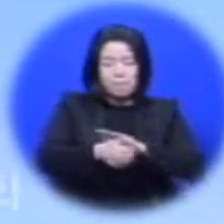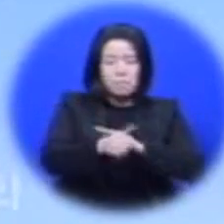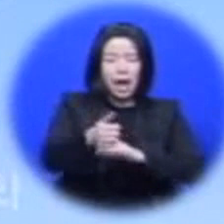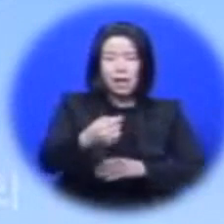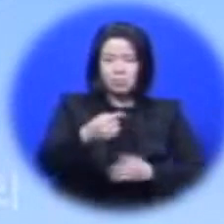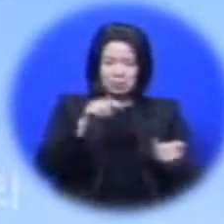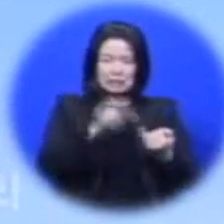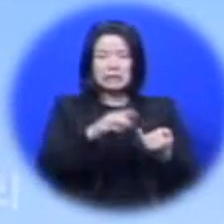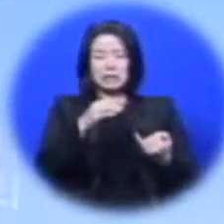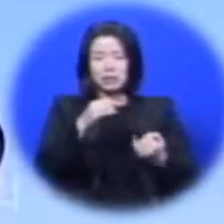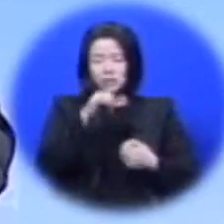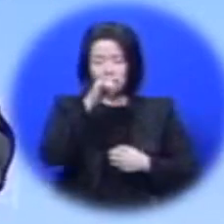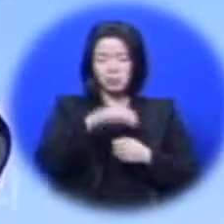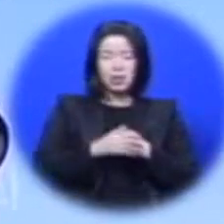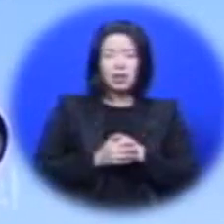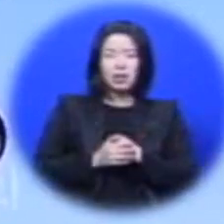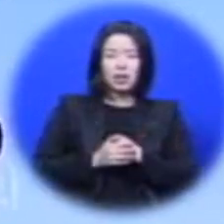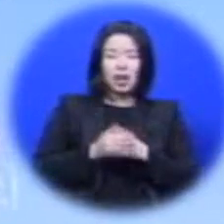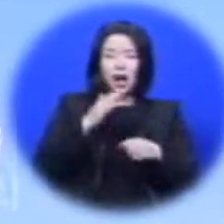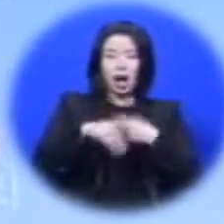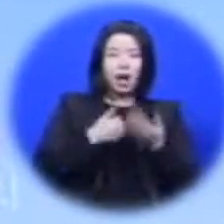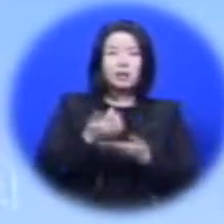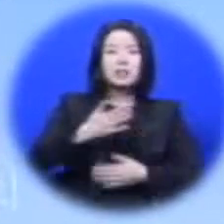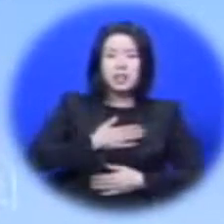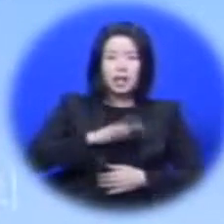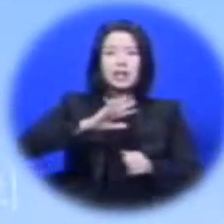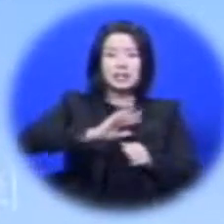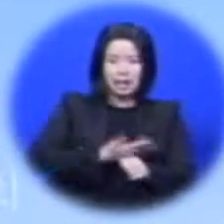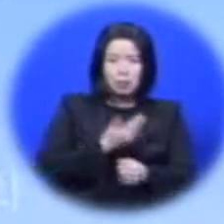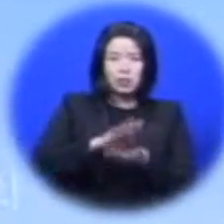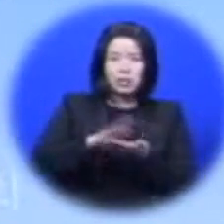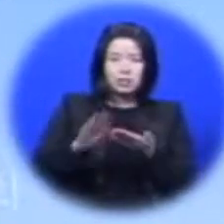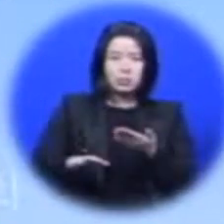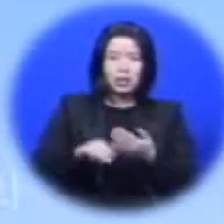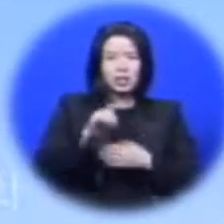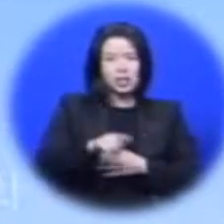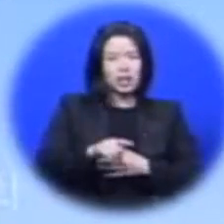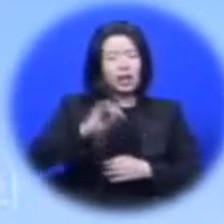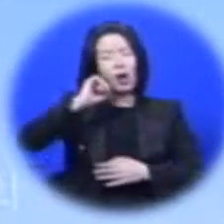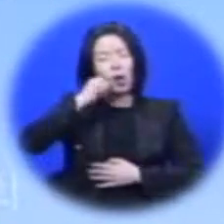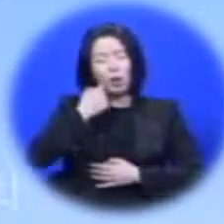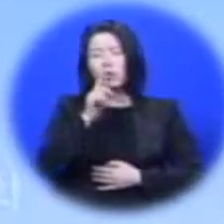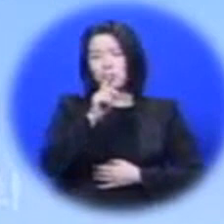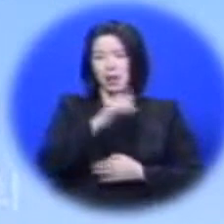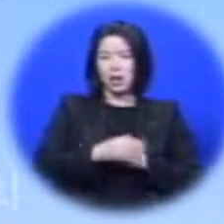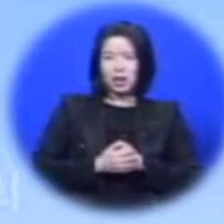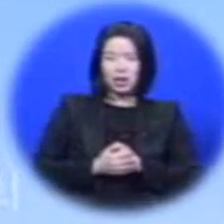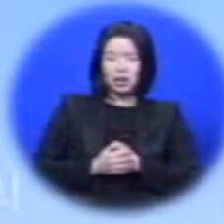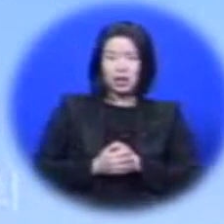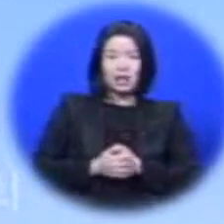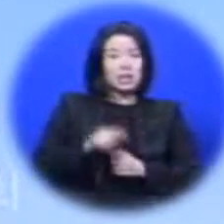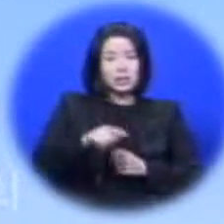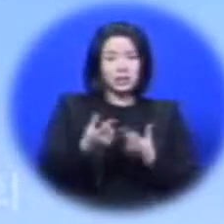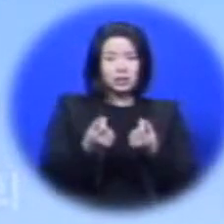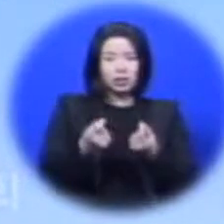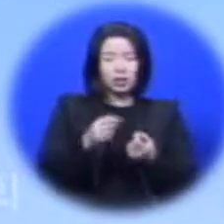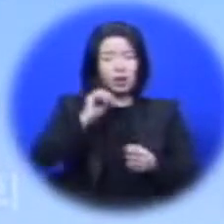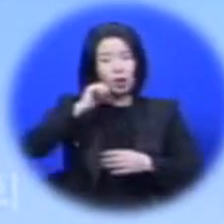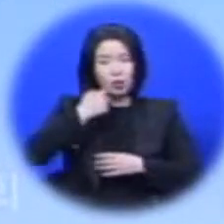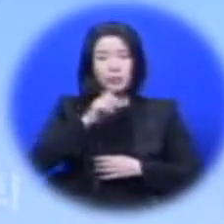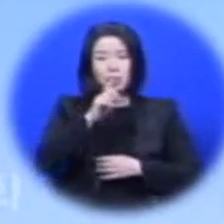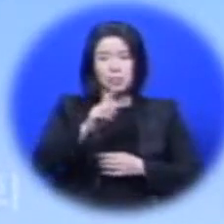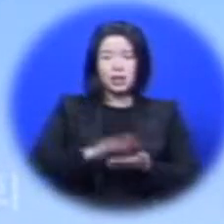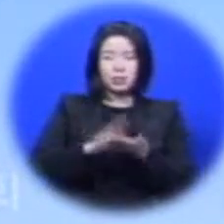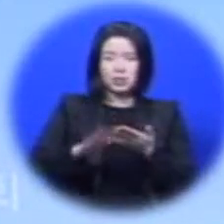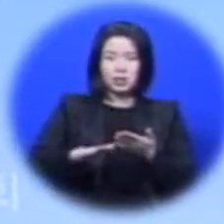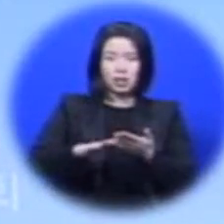먹었습니다. 하나님, 제가 잘못했습니다. 그게 그렇게 어려운가? 그렇게 어렵다는 거예요.